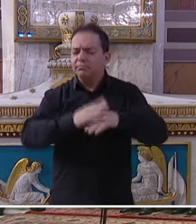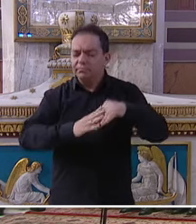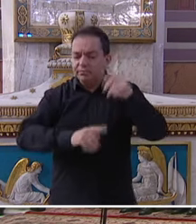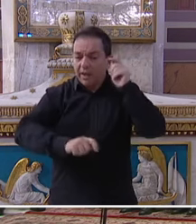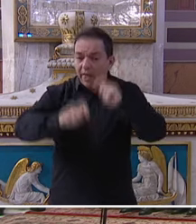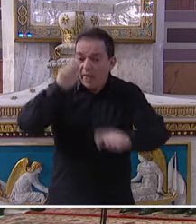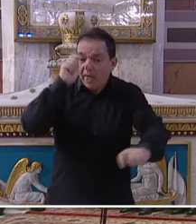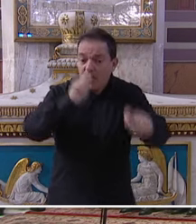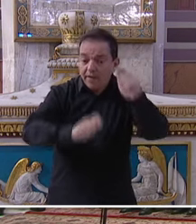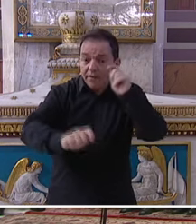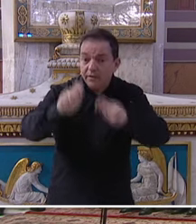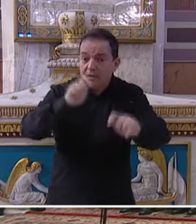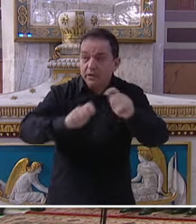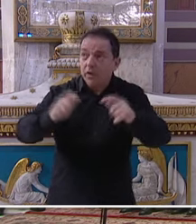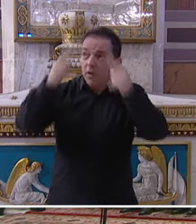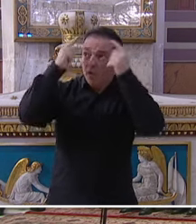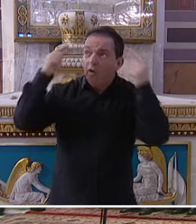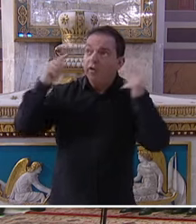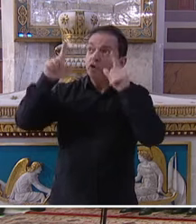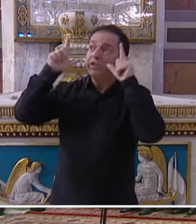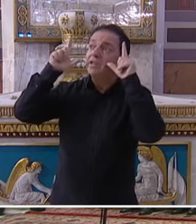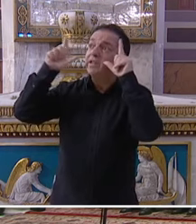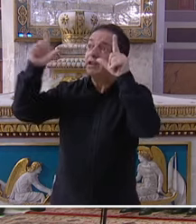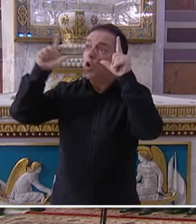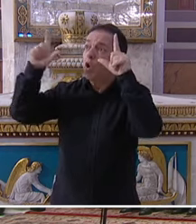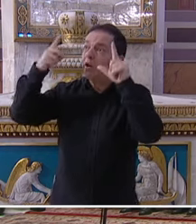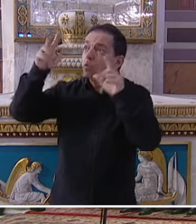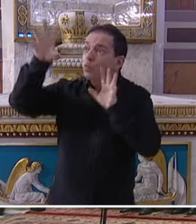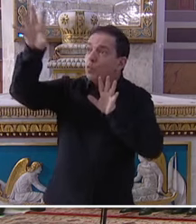δημιουργημένος κατ' εικόνα Θεού.